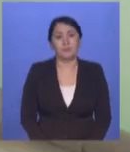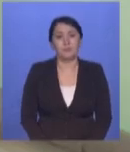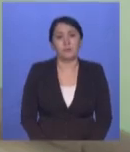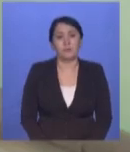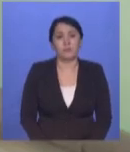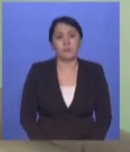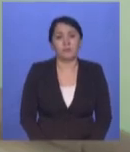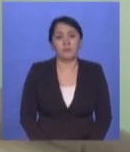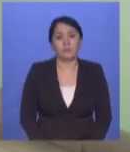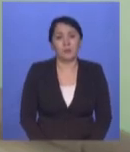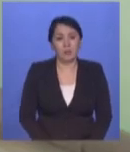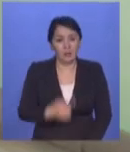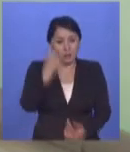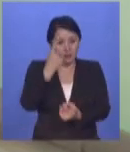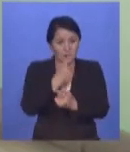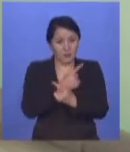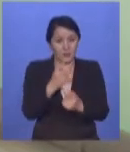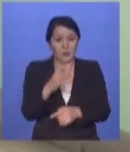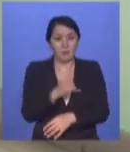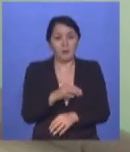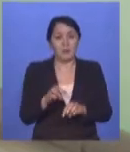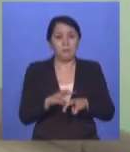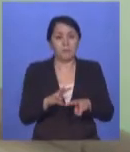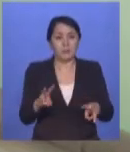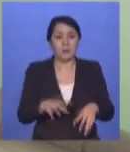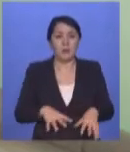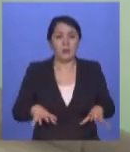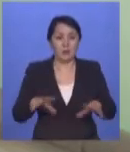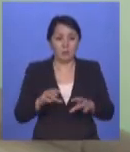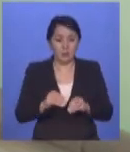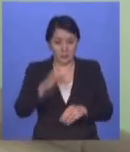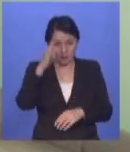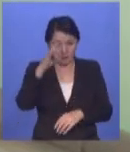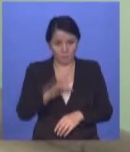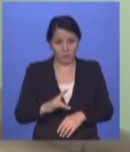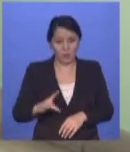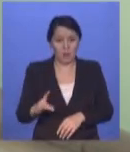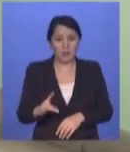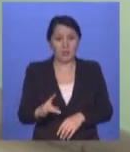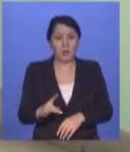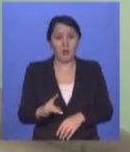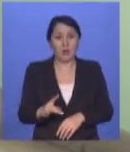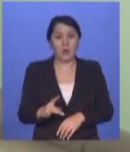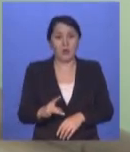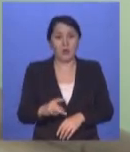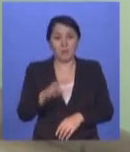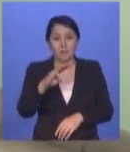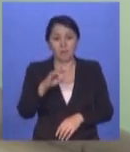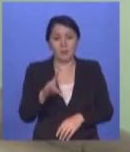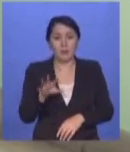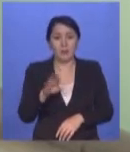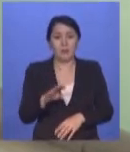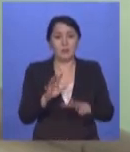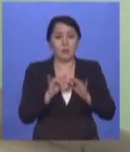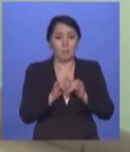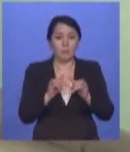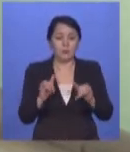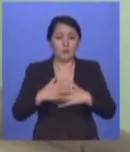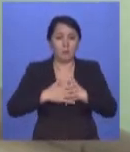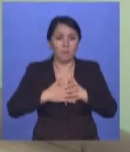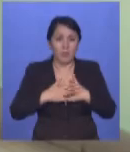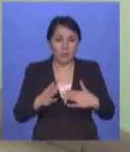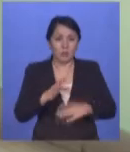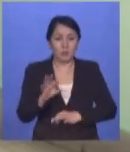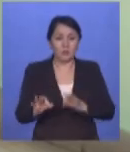стоит. Ақпарат мәдениеті министрі Лесіп Қазақстан Республикасының бүкіл аумағында медиацияны дамыту бойынша үлкен жоба